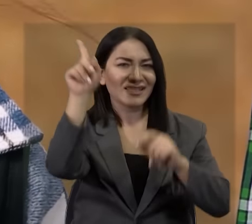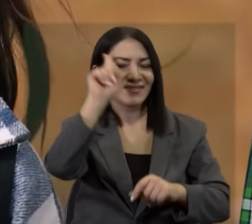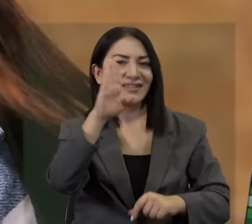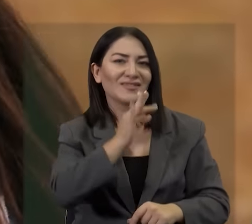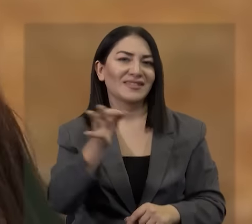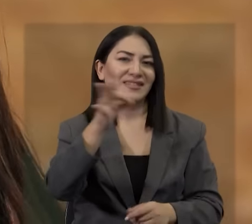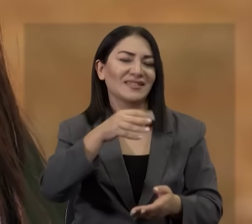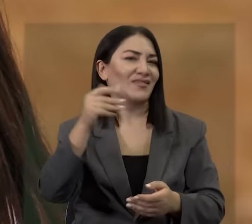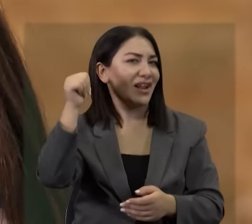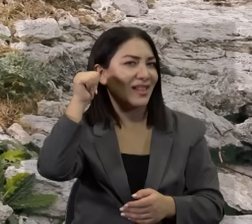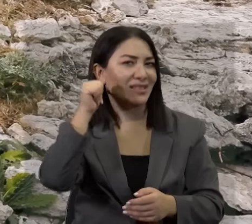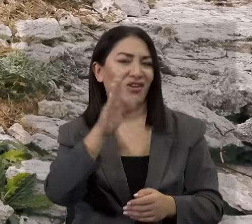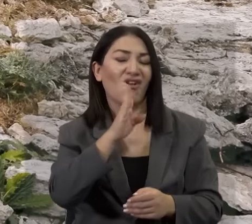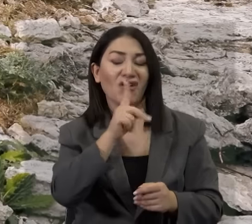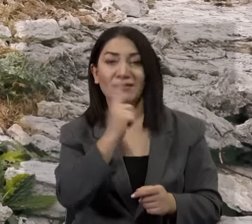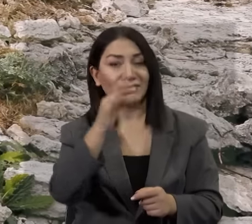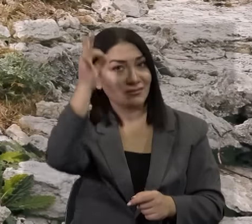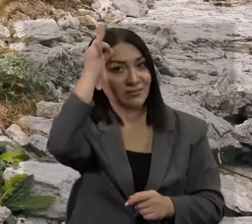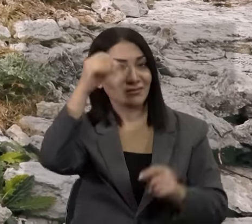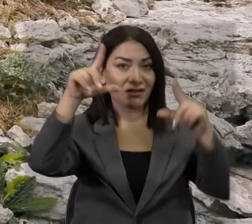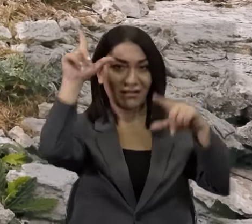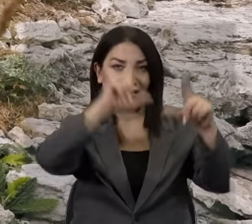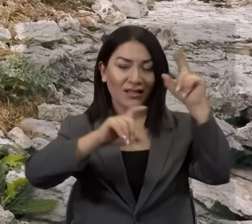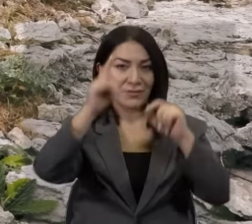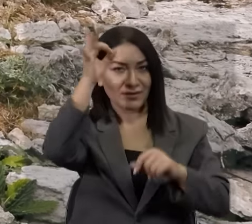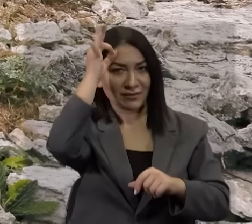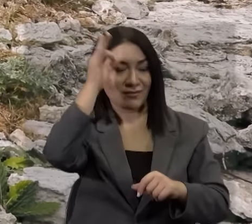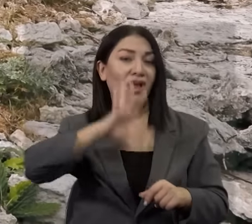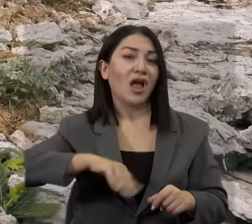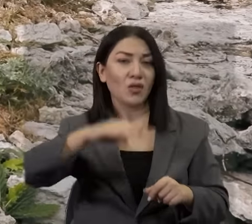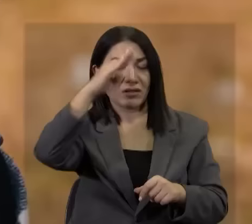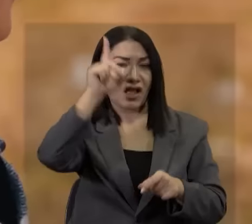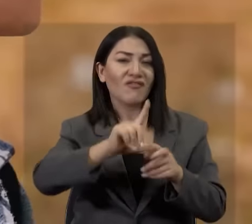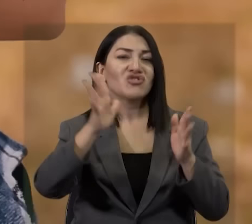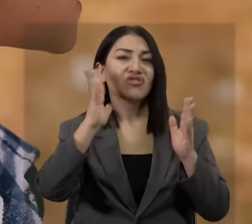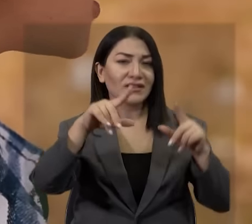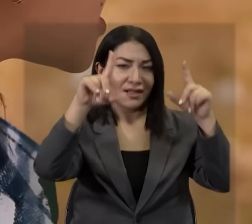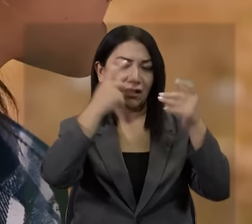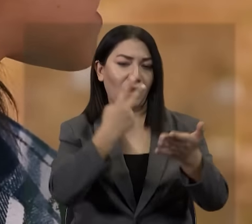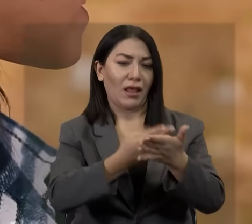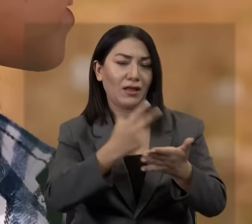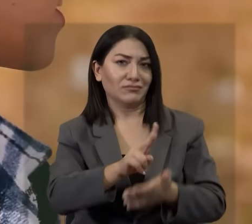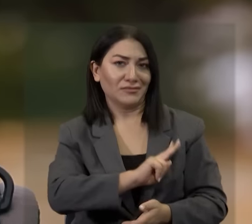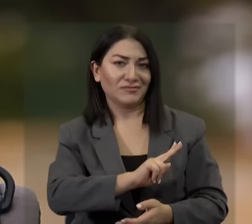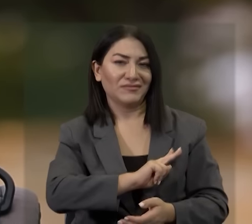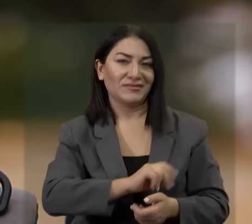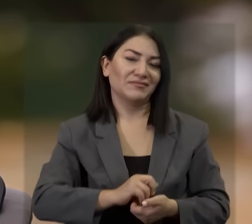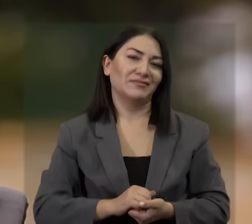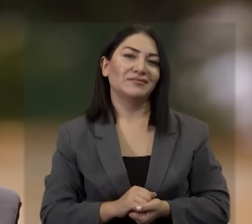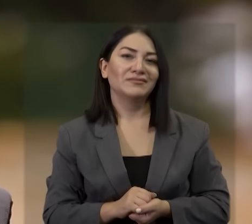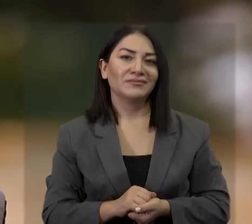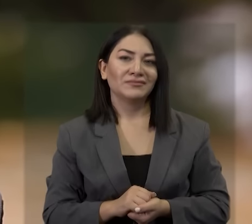եկեք նկարենք Սևանի ֆոնին։ Ուֆ, այս աղջիկների ուշքու միտքն էլ մենակ նկարվելն ա։ Դուք հետո մեզանից շատ եք այդ նկարները